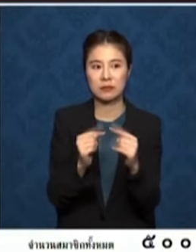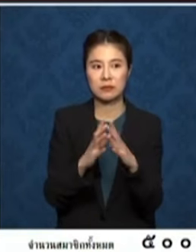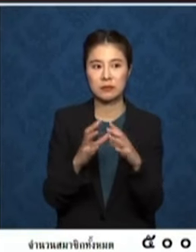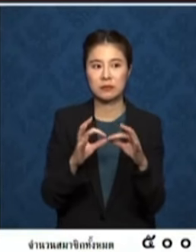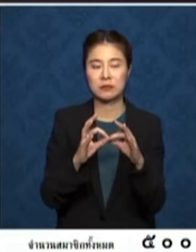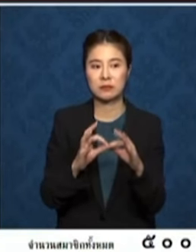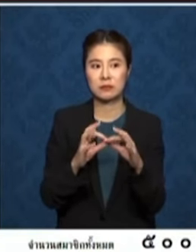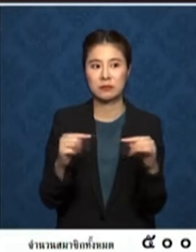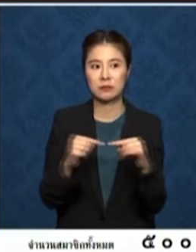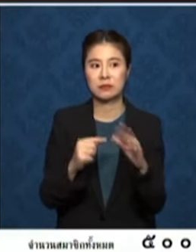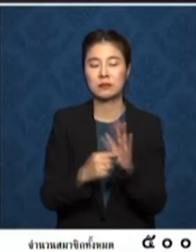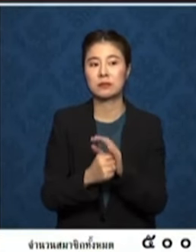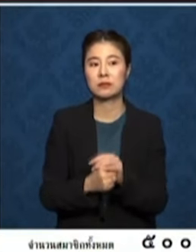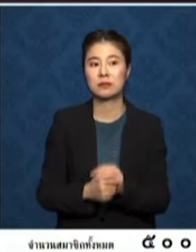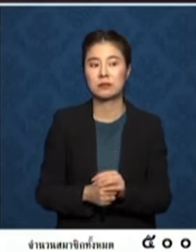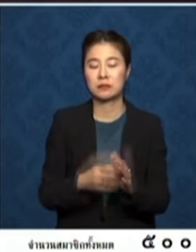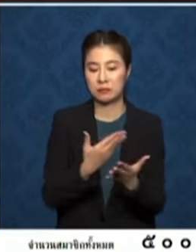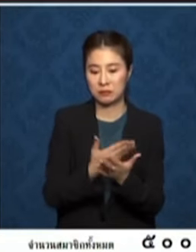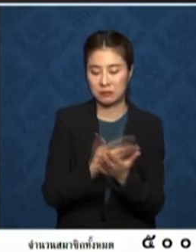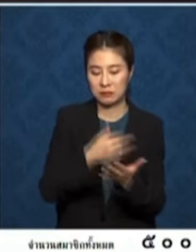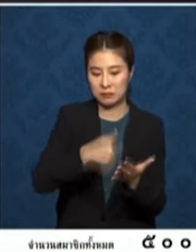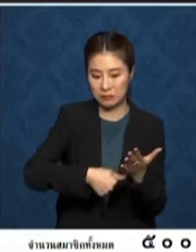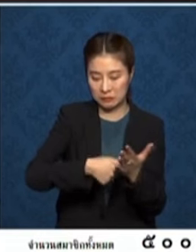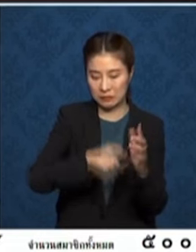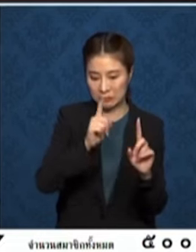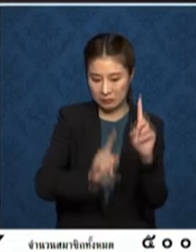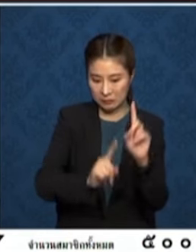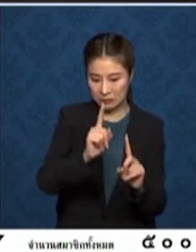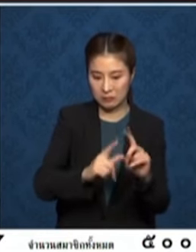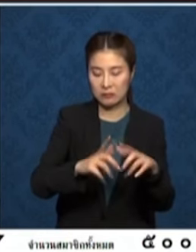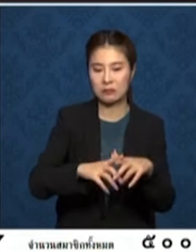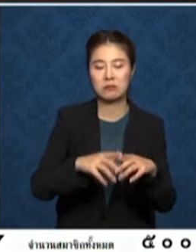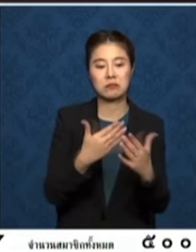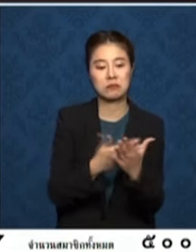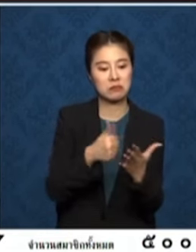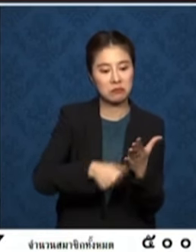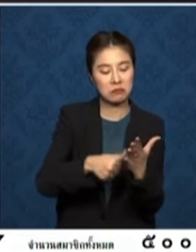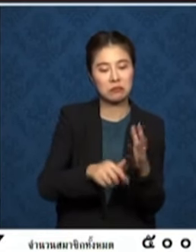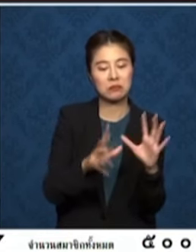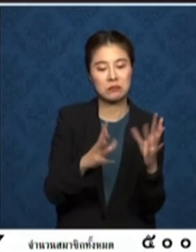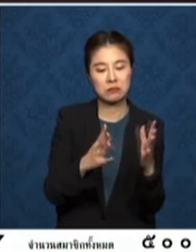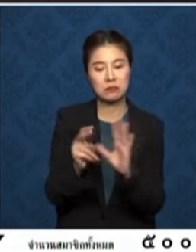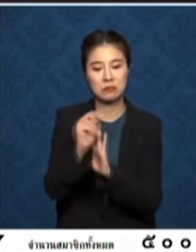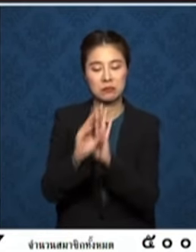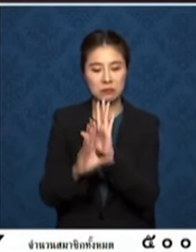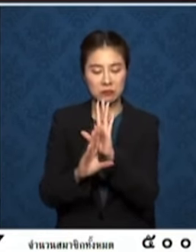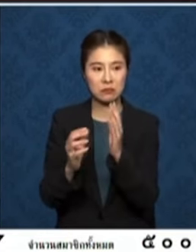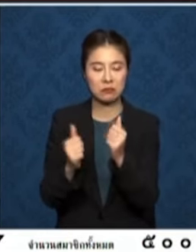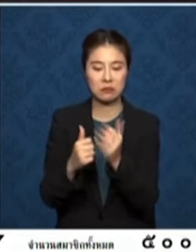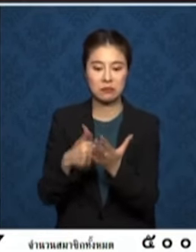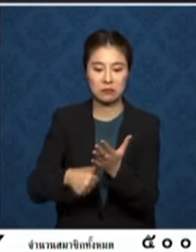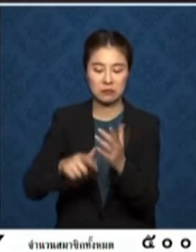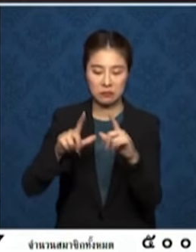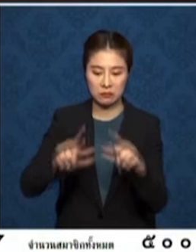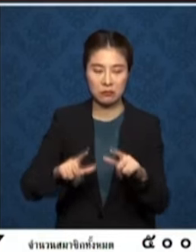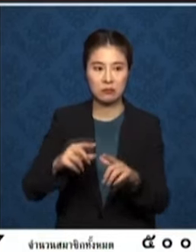บาลหลายส่วด้กันเช่น จจะไม่มการเกบพระสการขายหุ้นจะมีการทำนโยบายลถหย่อนกองทุน